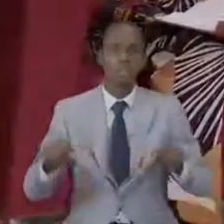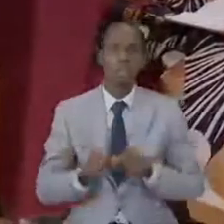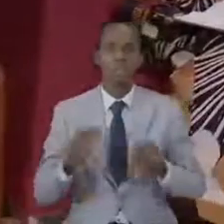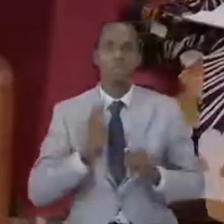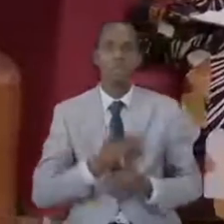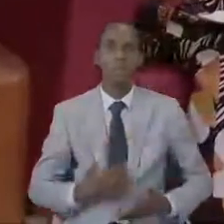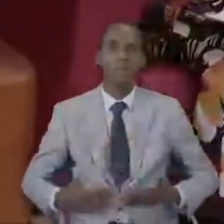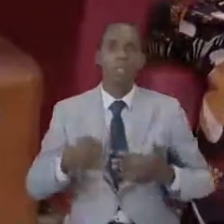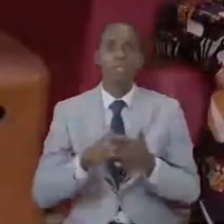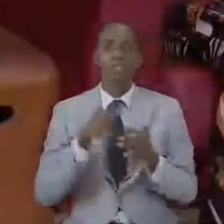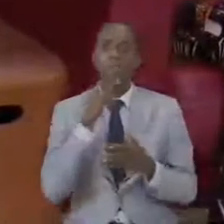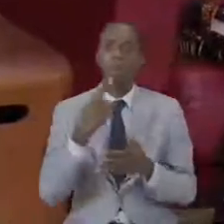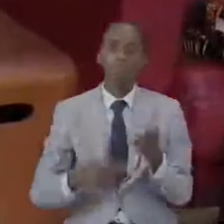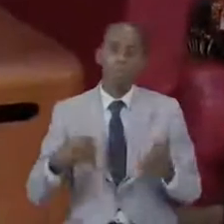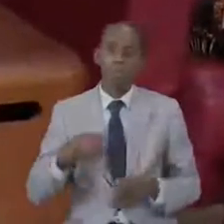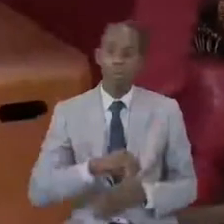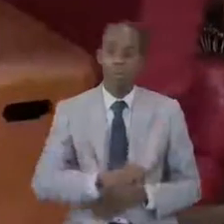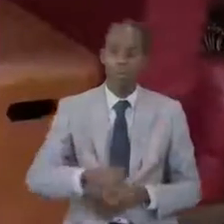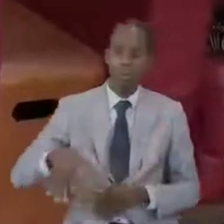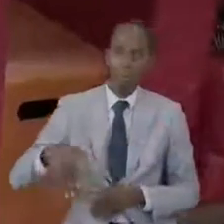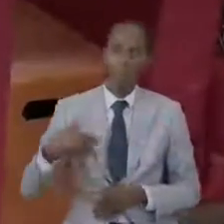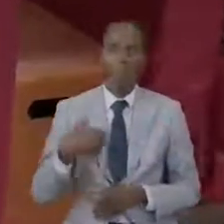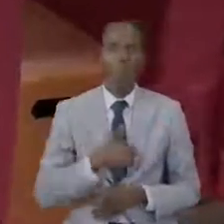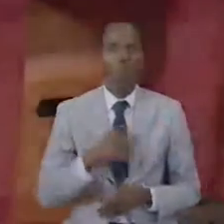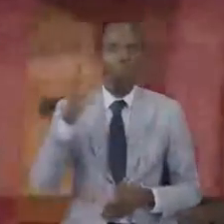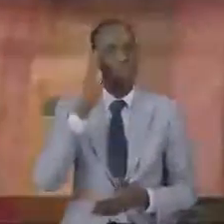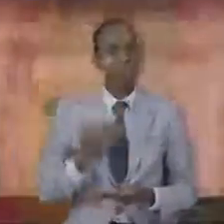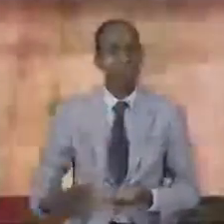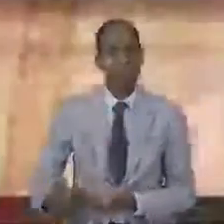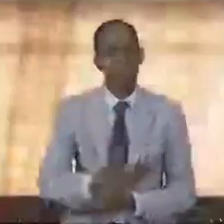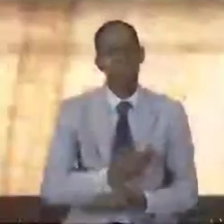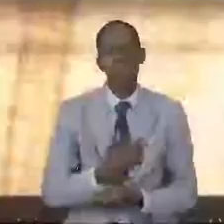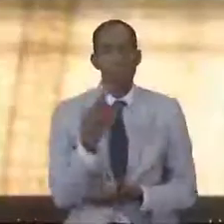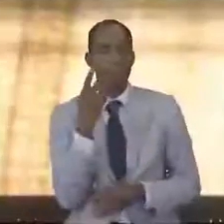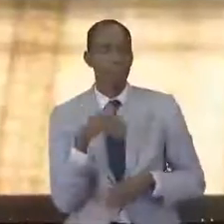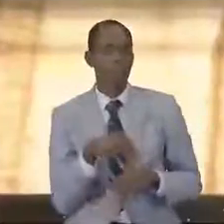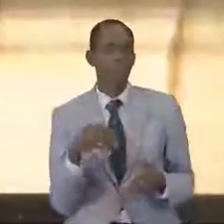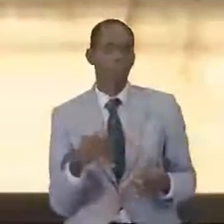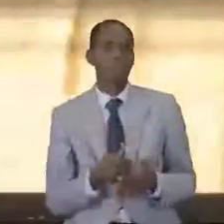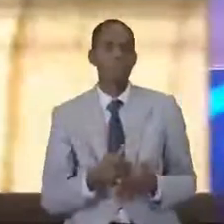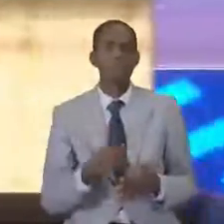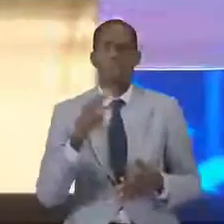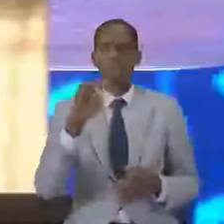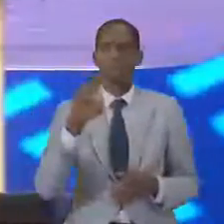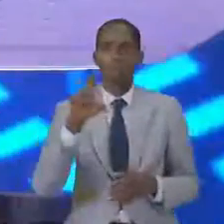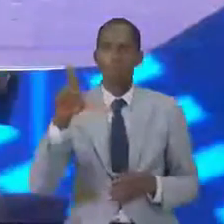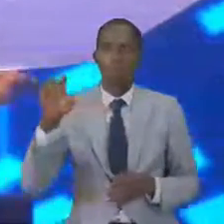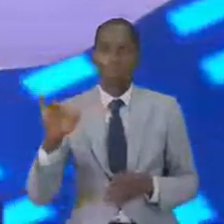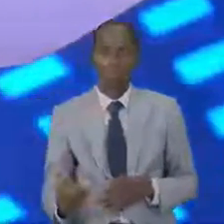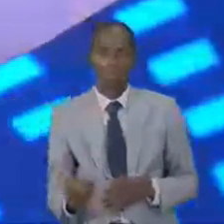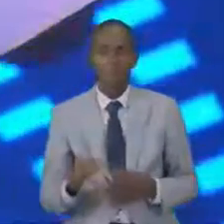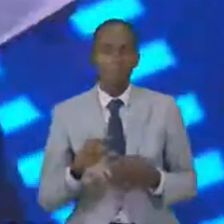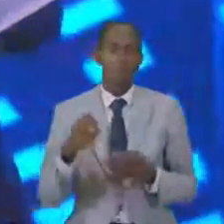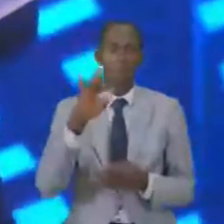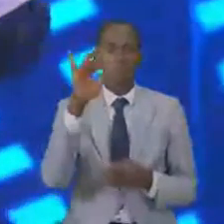de nos vies c'est ce que nous semons que nous moissonnons pensez à cela au plan moral la semence et la moisson pensez à cela au plan